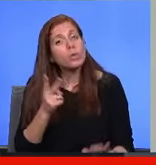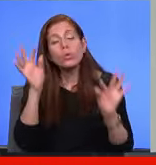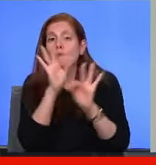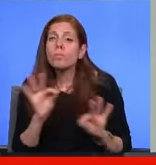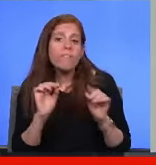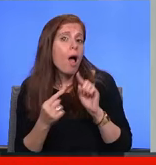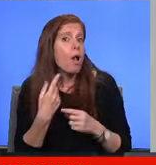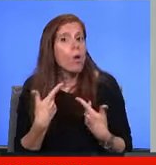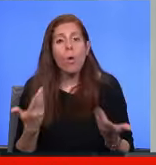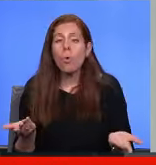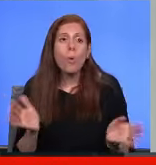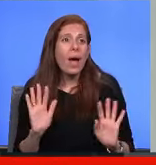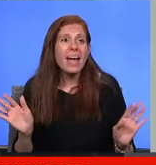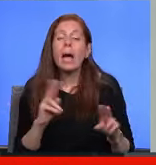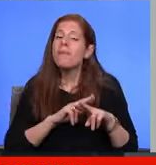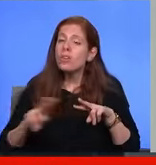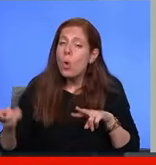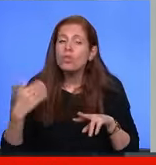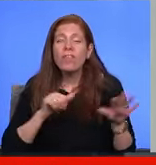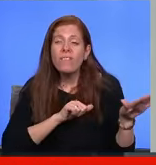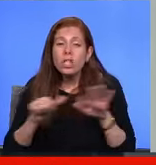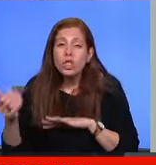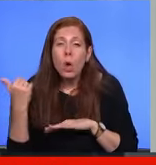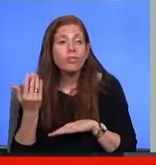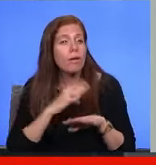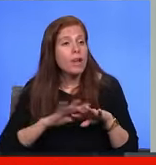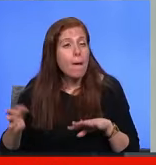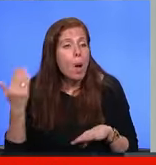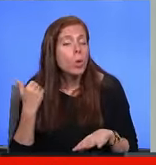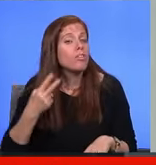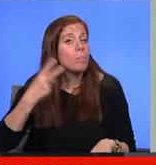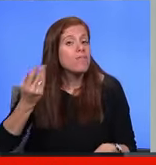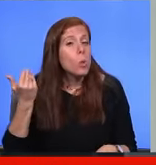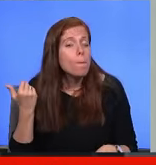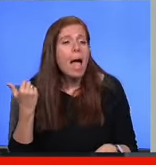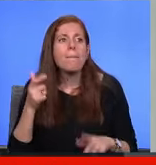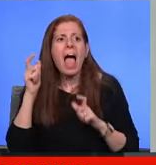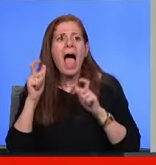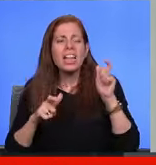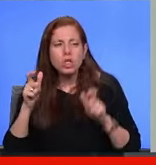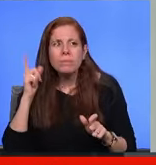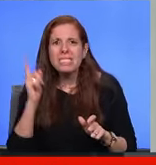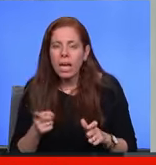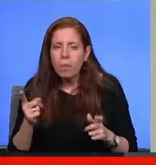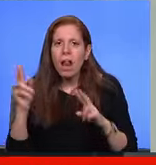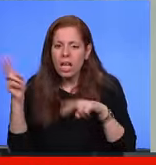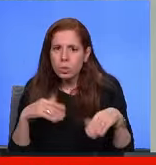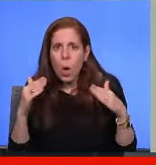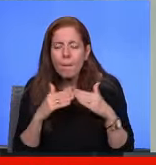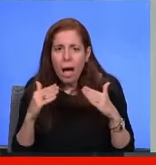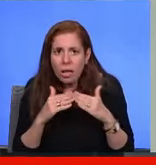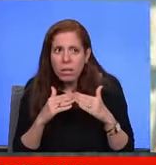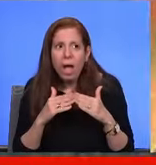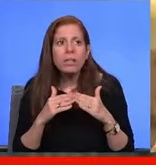חודשיים וגם לפני 6 חודשים וגם לפני 4 חודשים וגם לפני יומיים, אנשים צריכים לחזור הביתה